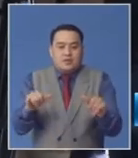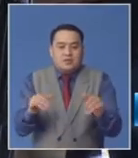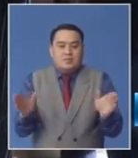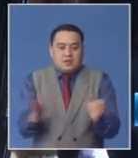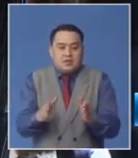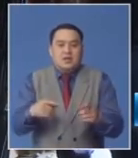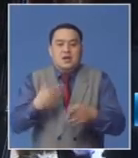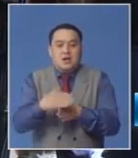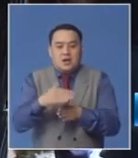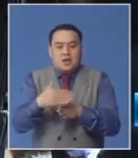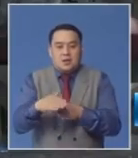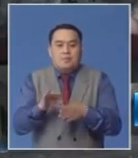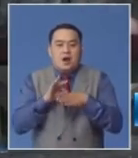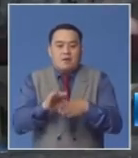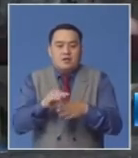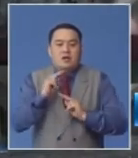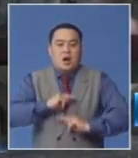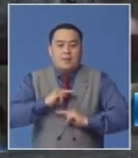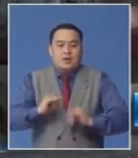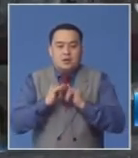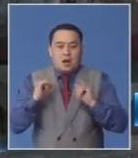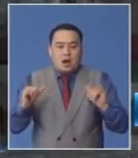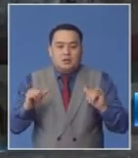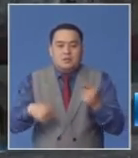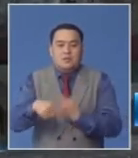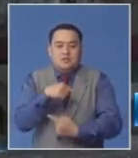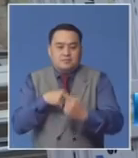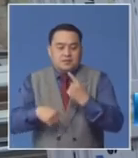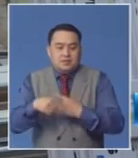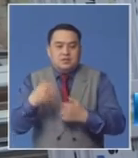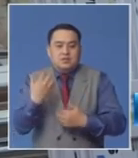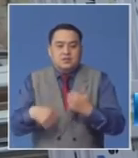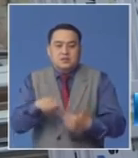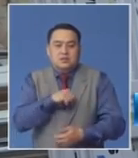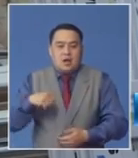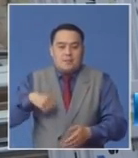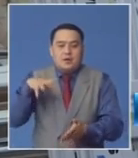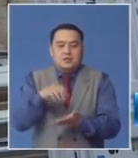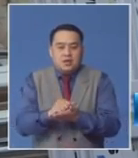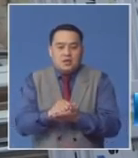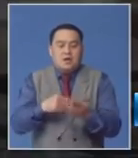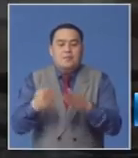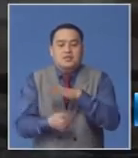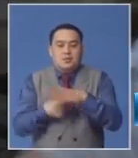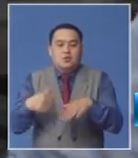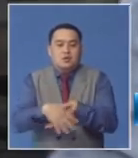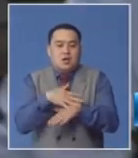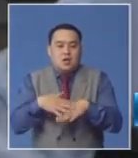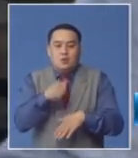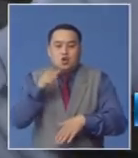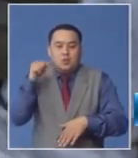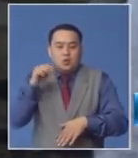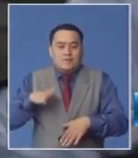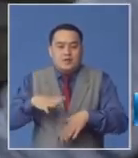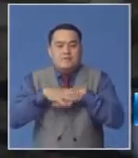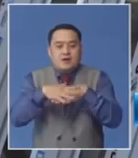микрокредитования в рамках проводимой работы по развитию массового предпринимательства среди самозанятого и безработного населения для них в прошлом году